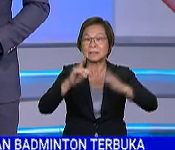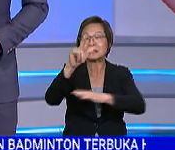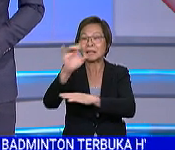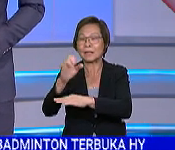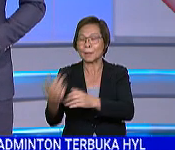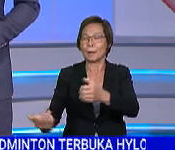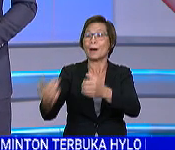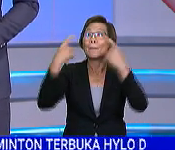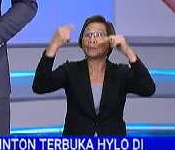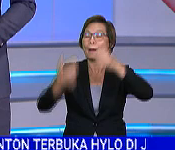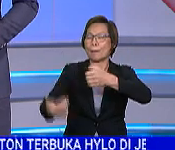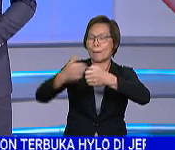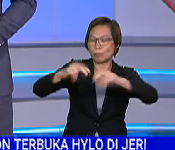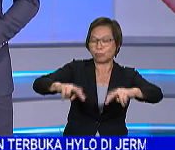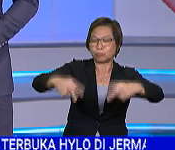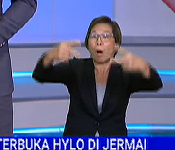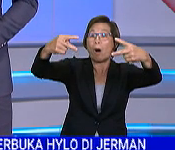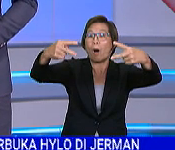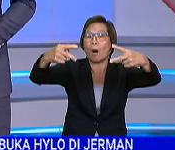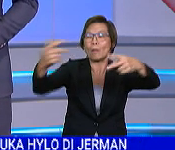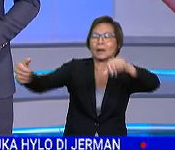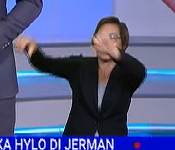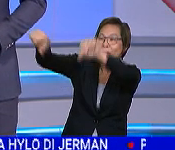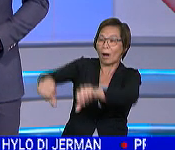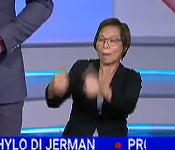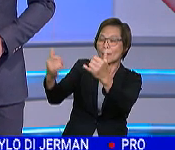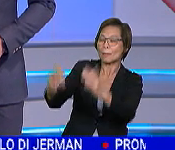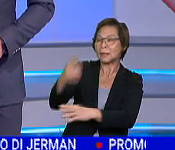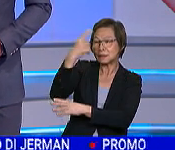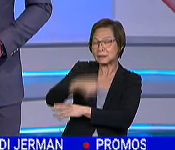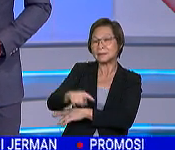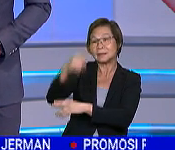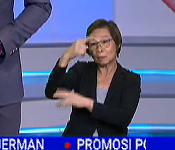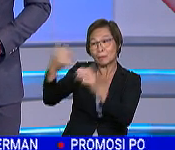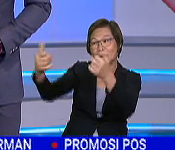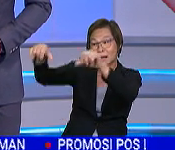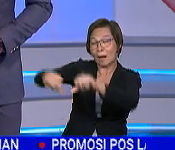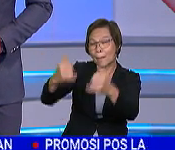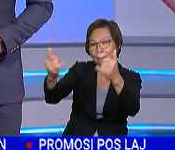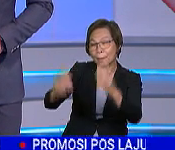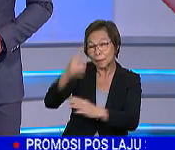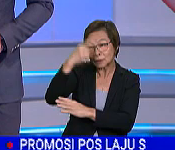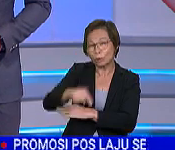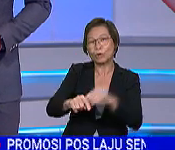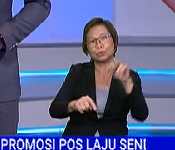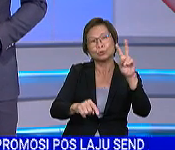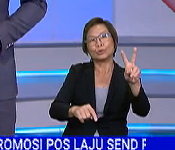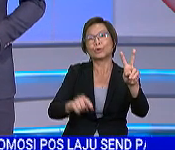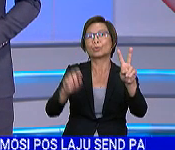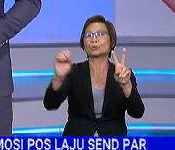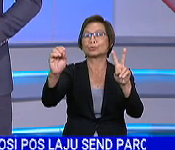bercahaya Maret ke separuh akhir kejohanan selepas menewaskan pemain Thailand kantaphon wangcharoen Syaikh dua